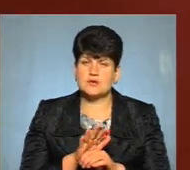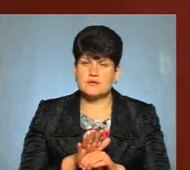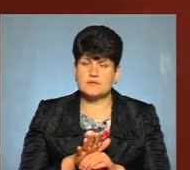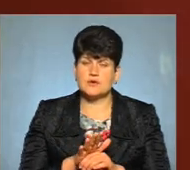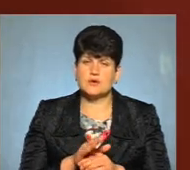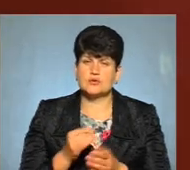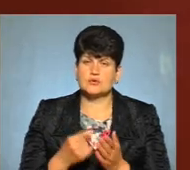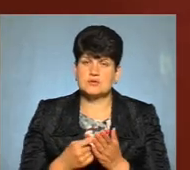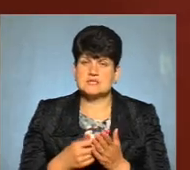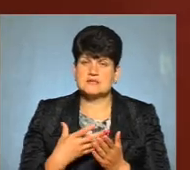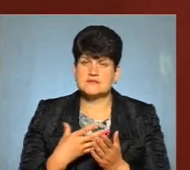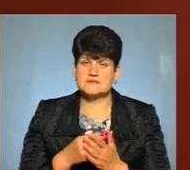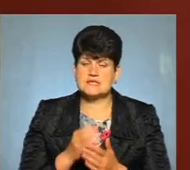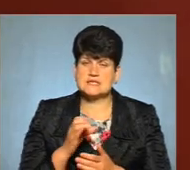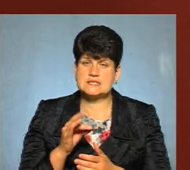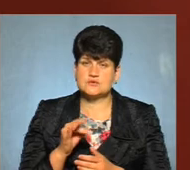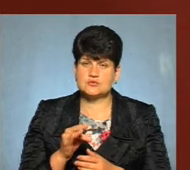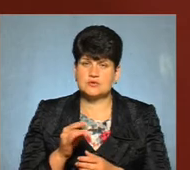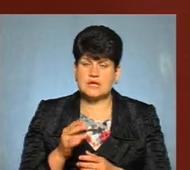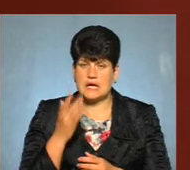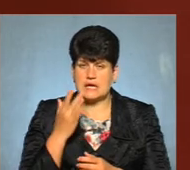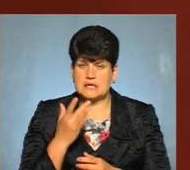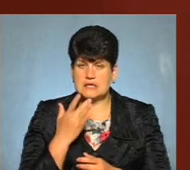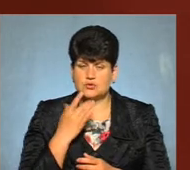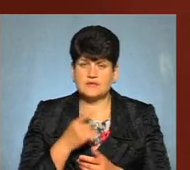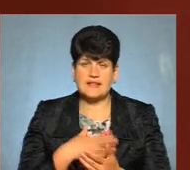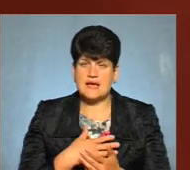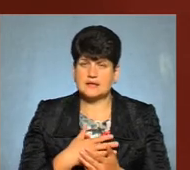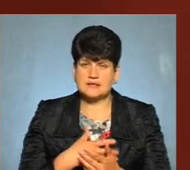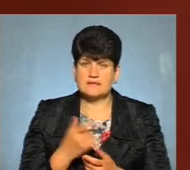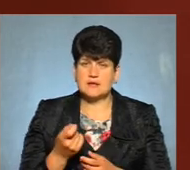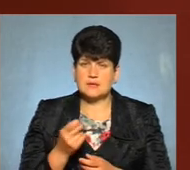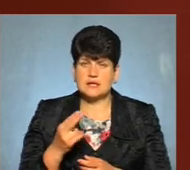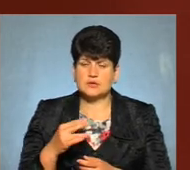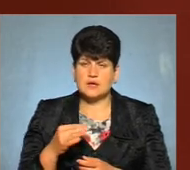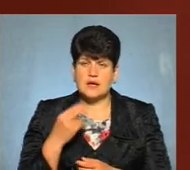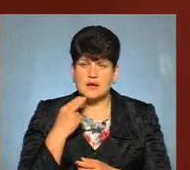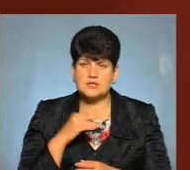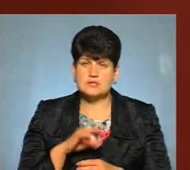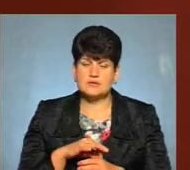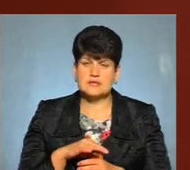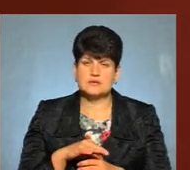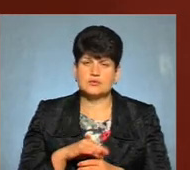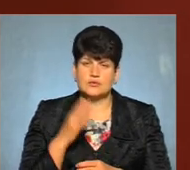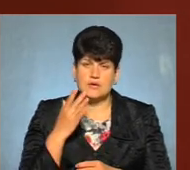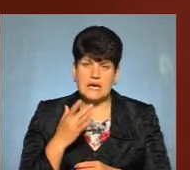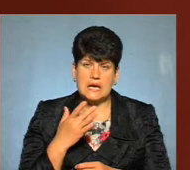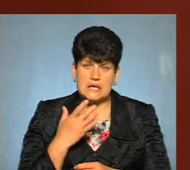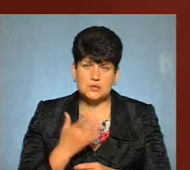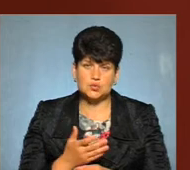свою сезонність. Власне, влітку він передається не так активно і в малих дозах, тобто треба захворіти влітку, але без фанатизму.